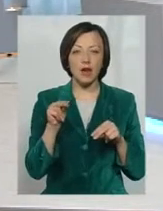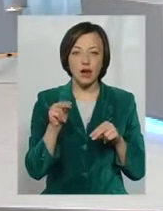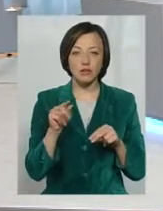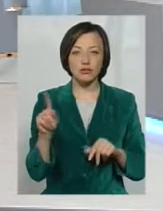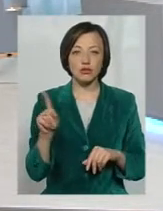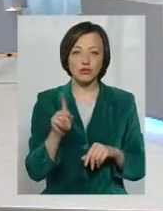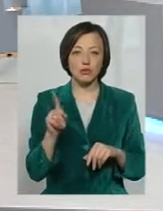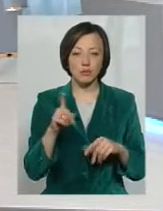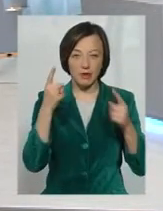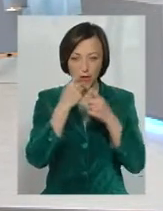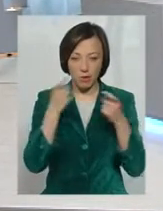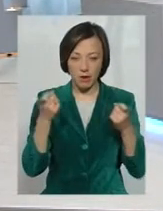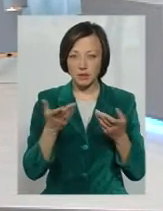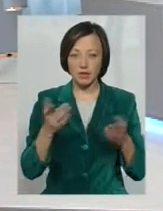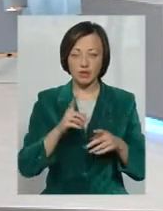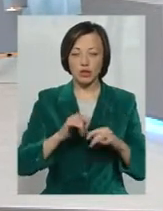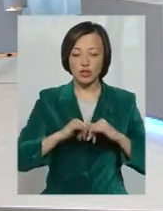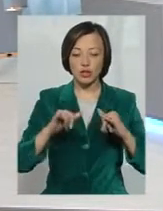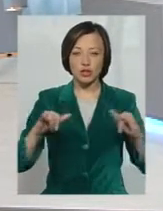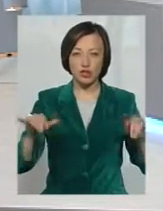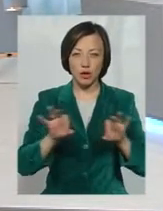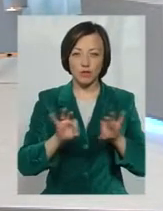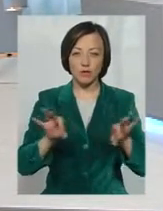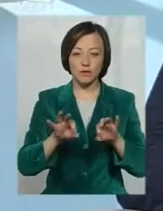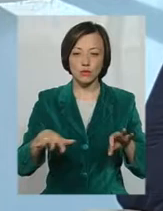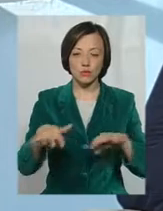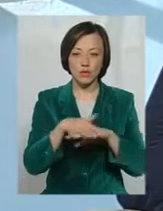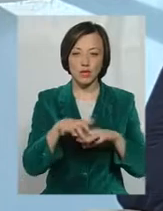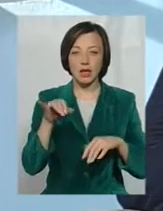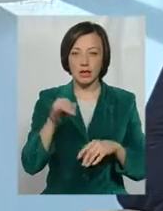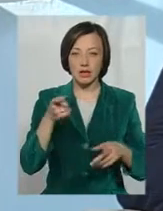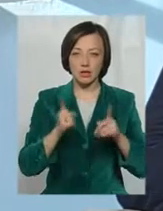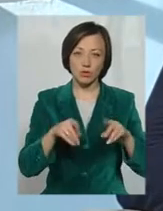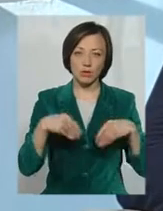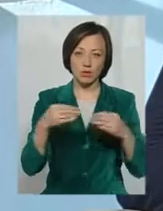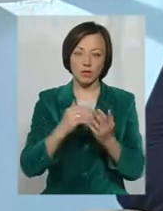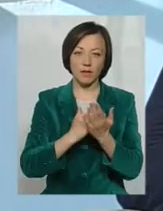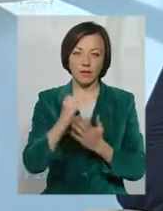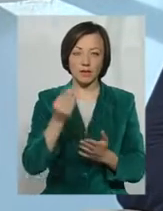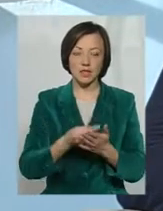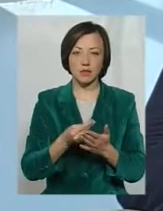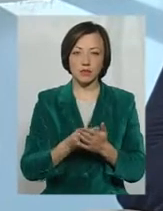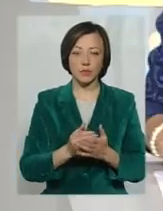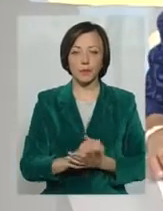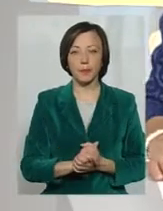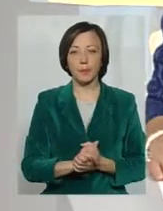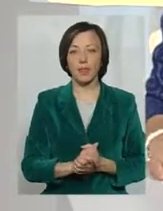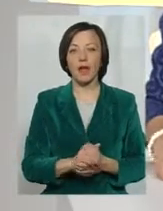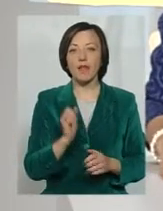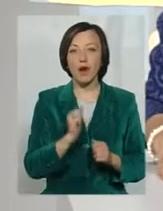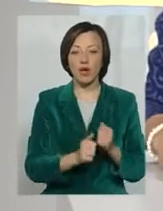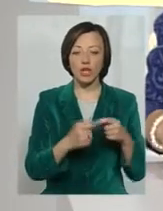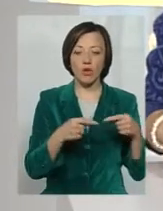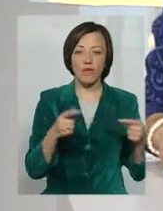щоб інформація якомога ширше розповсюджувалася по ринку, і тоді вам дійсно нададуть найвищу ціну за ваш актив. Кажуть, на кожен товар є